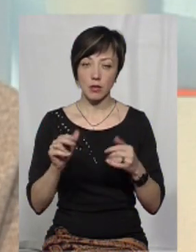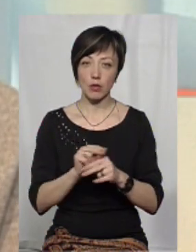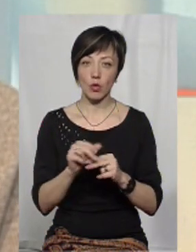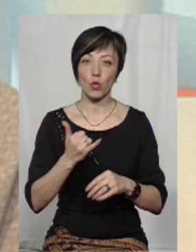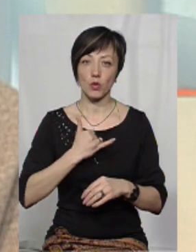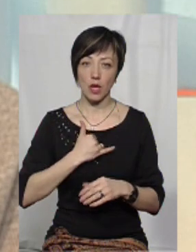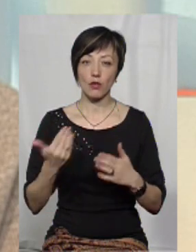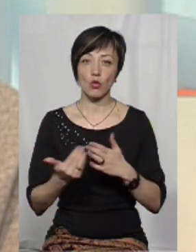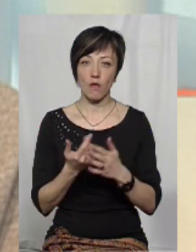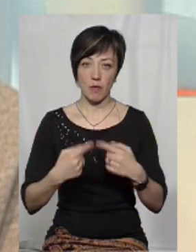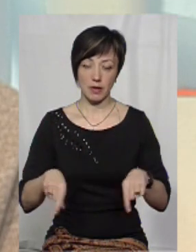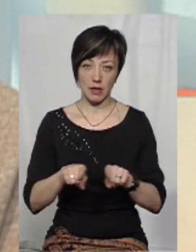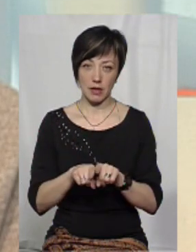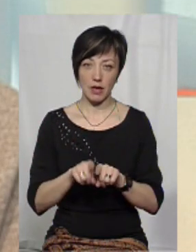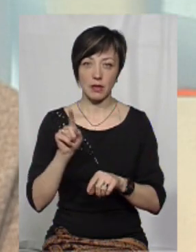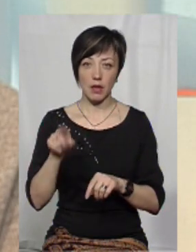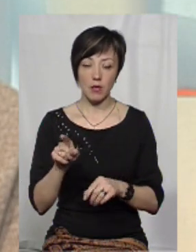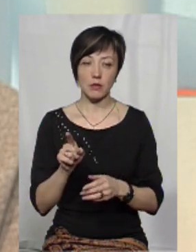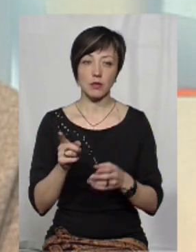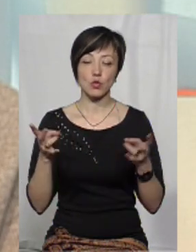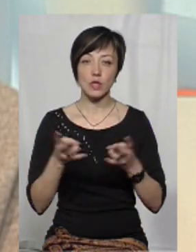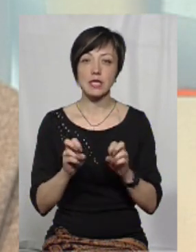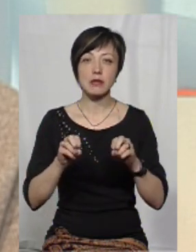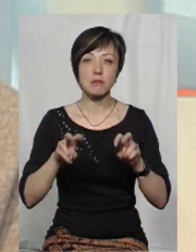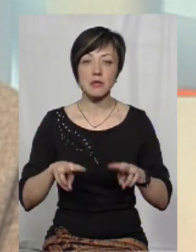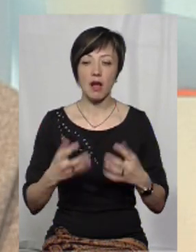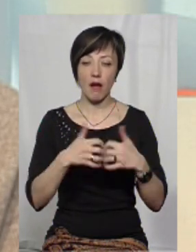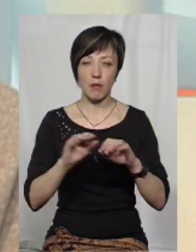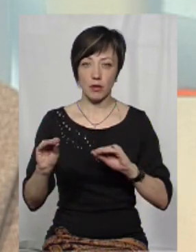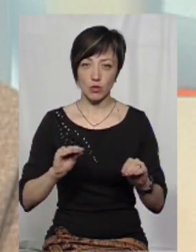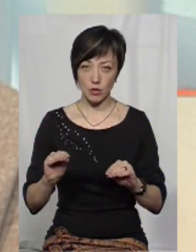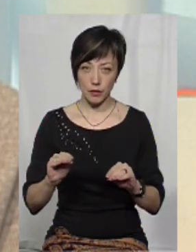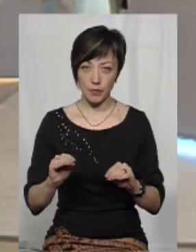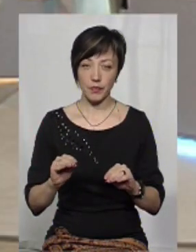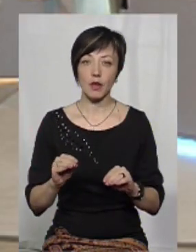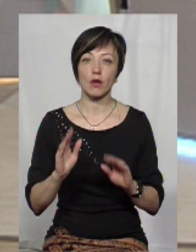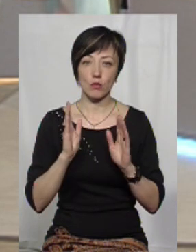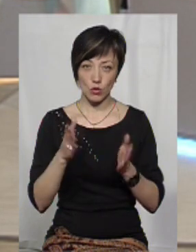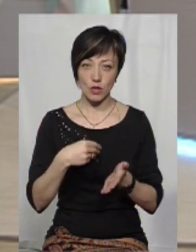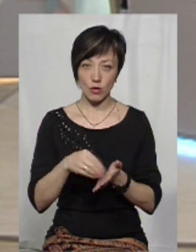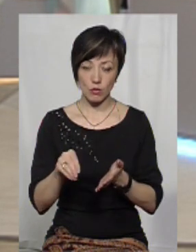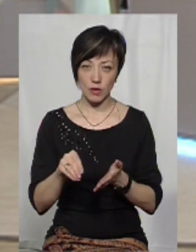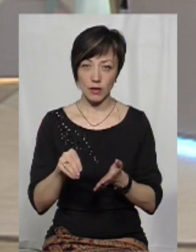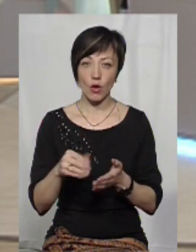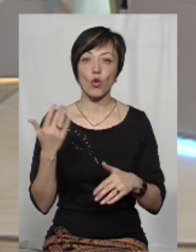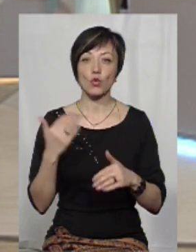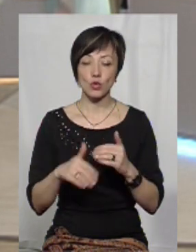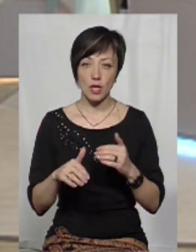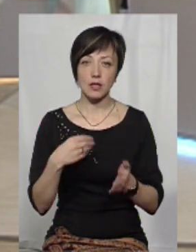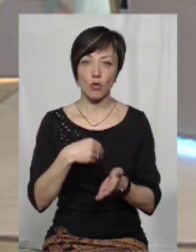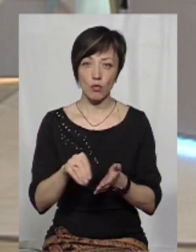у нас в новом отделении. Там нужна специфическая аппаратура. Обладнання, до речі, буде закуплено?